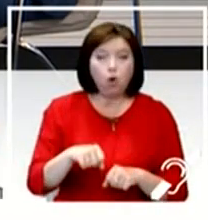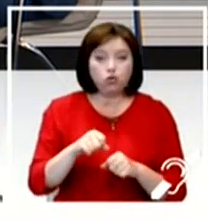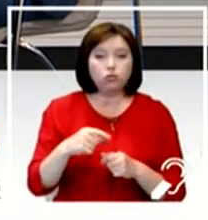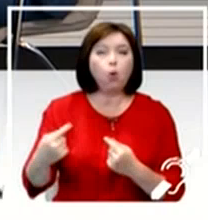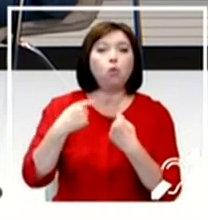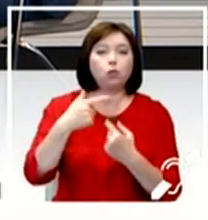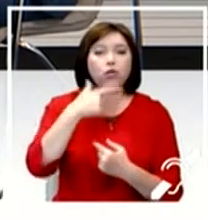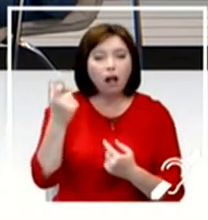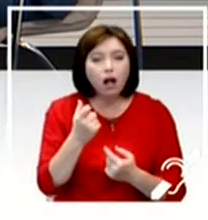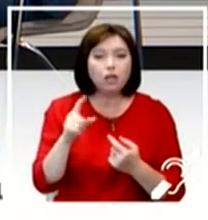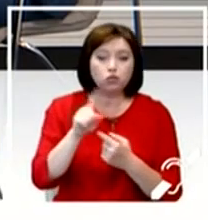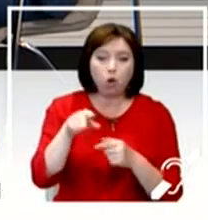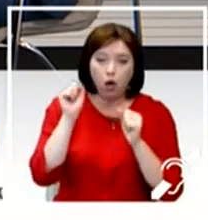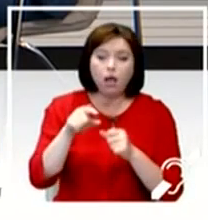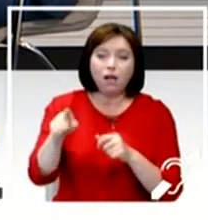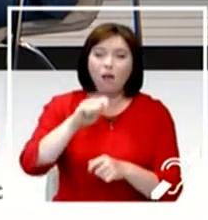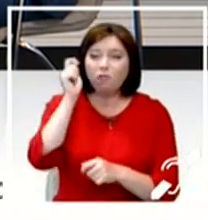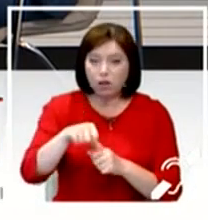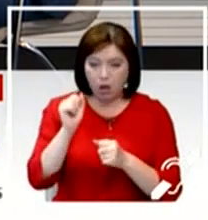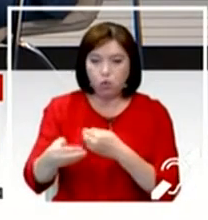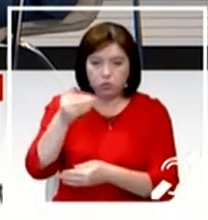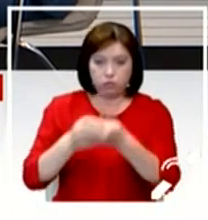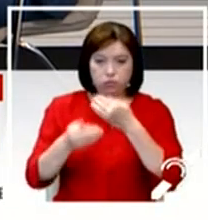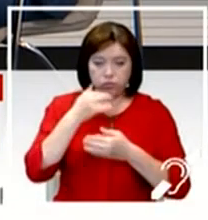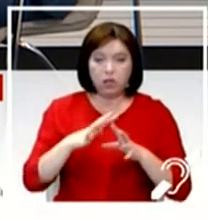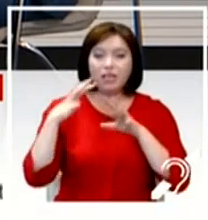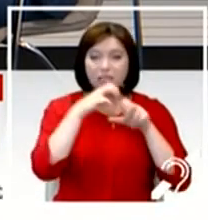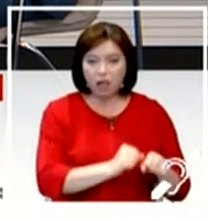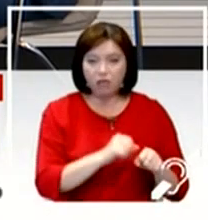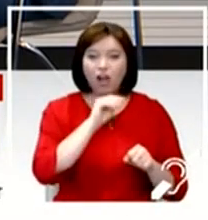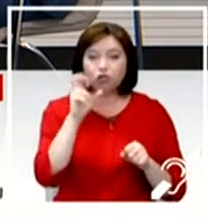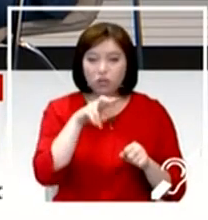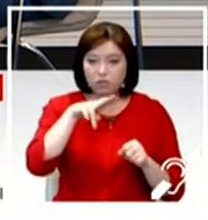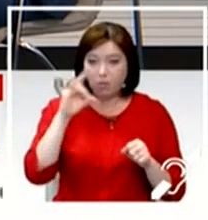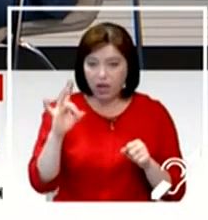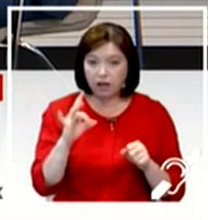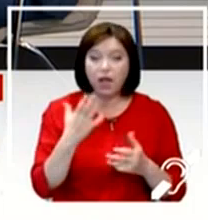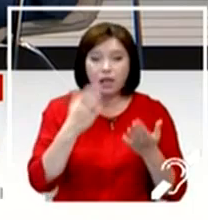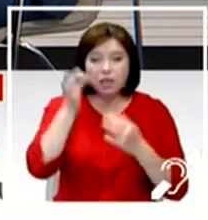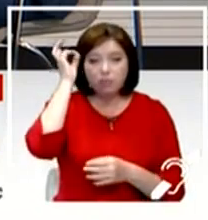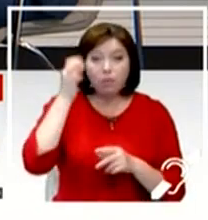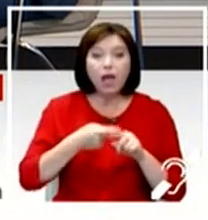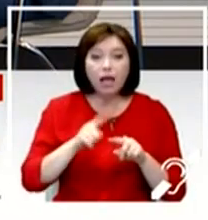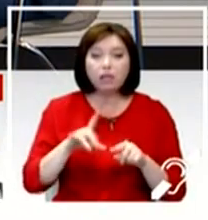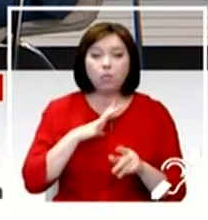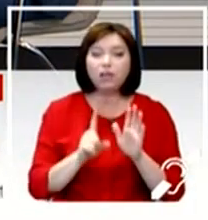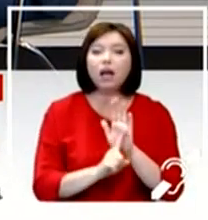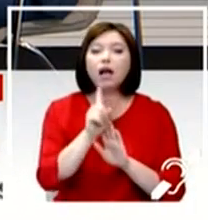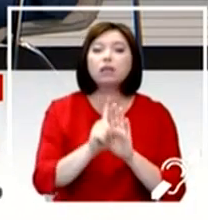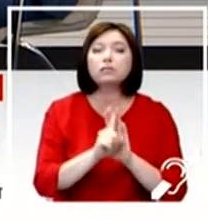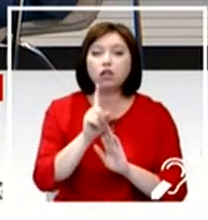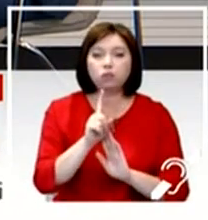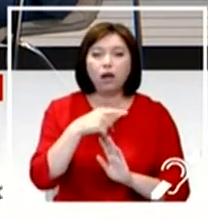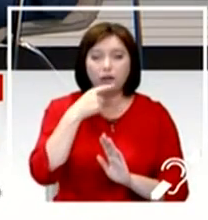și să creeze un coridor spre regiunea transnistreană și să ajungă Eventual în rep Republica Moldova dacă vă aduceți aminte că ăsta inițial